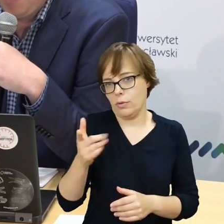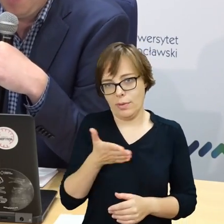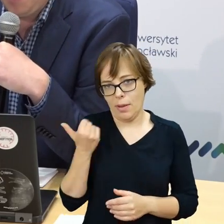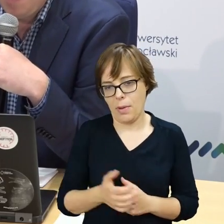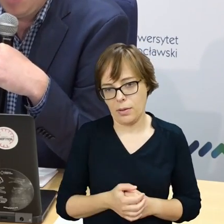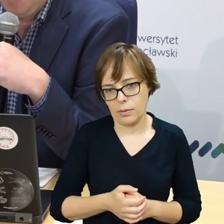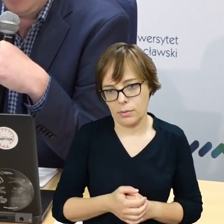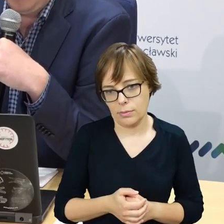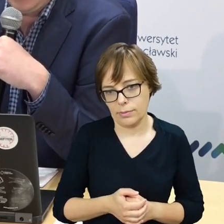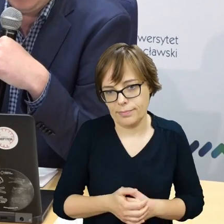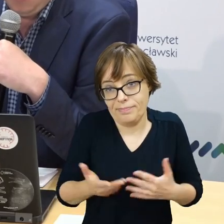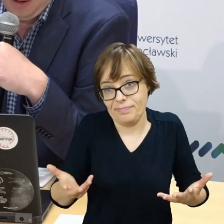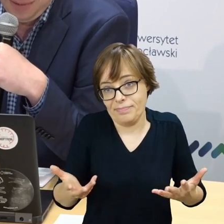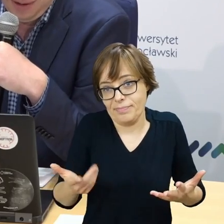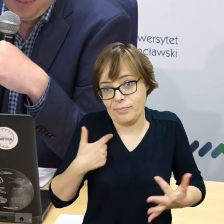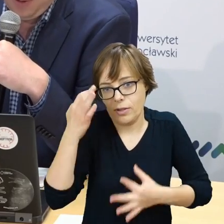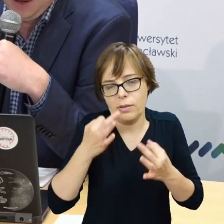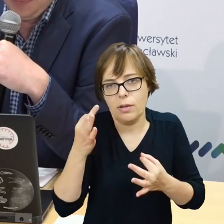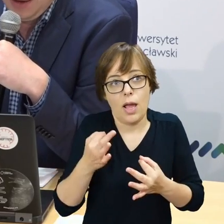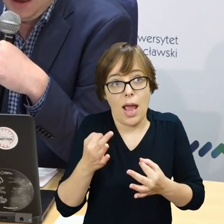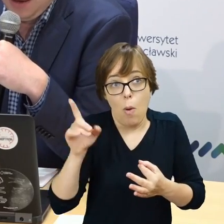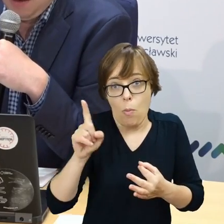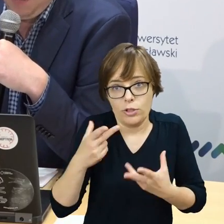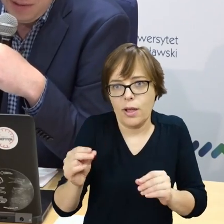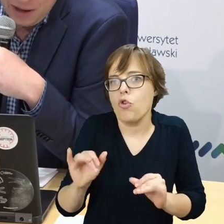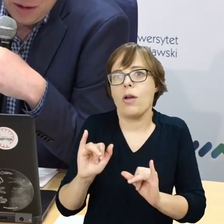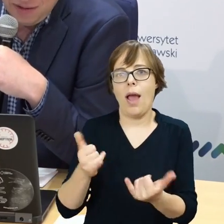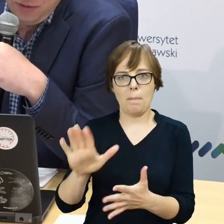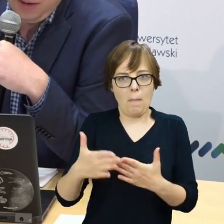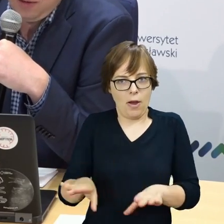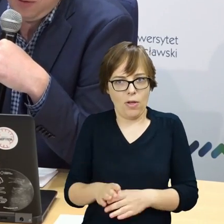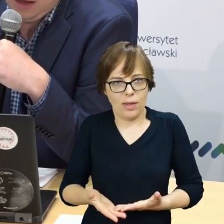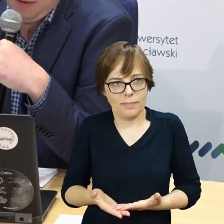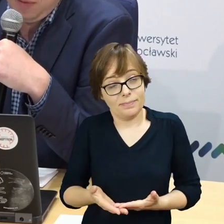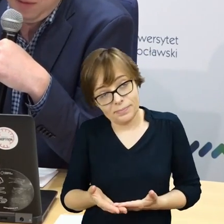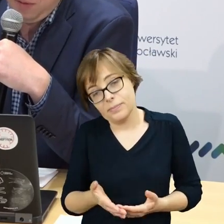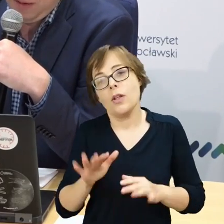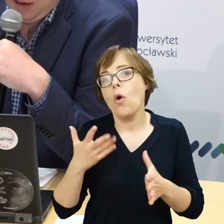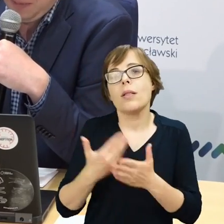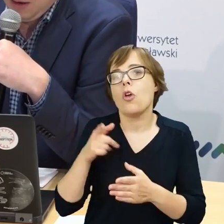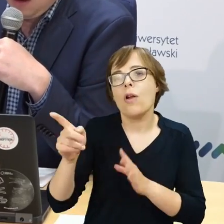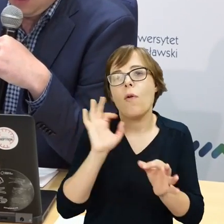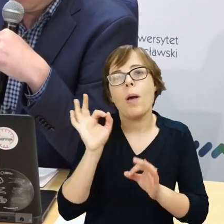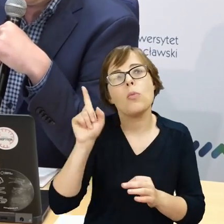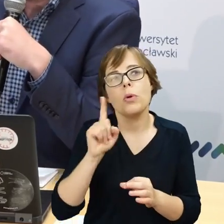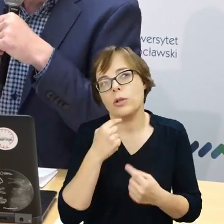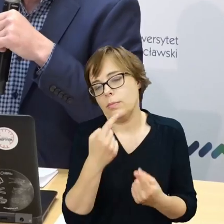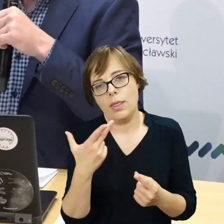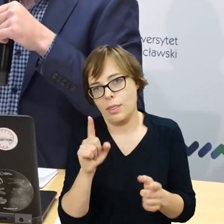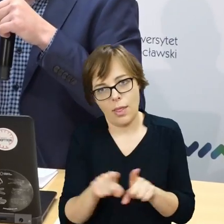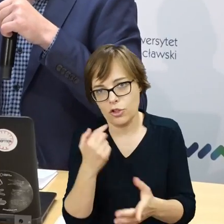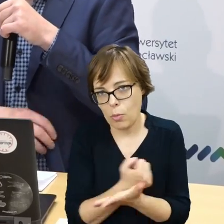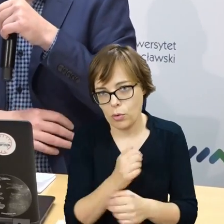Boję się myśleć, jakim innym w takim razie dysponuje, więc też nie jest zobowiązana do udzielenia informacji publicznej. I to